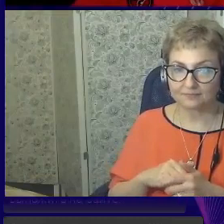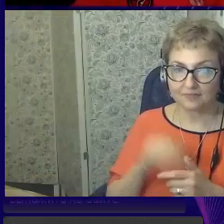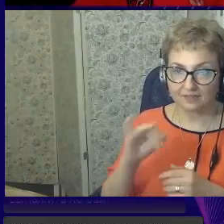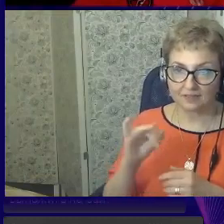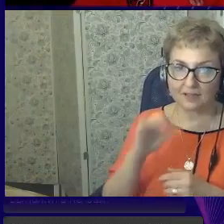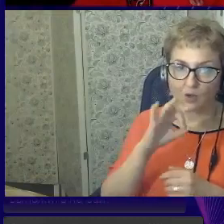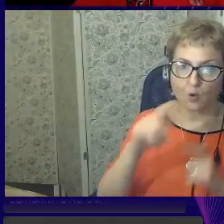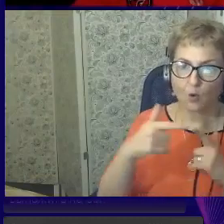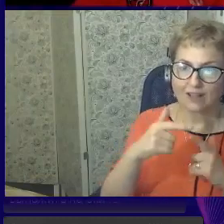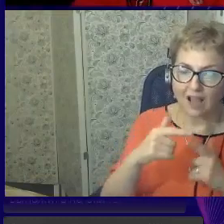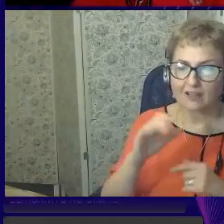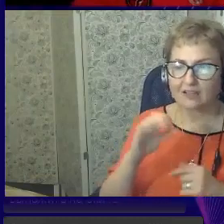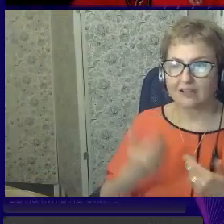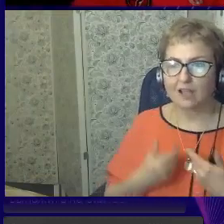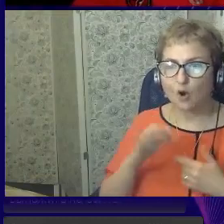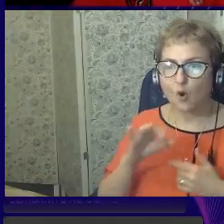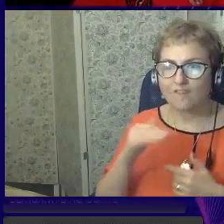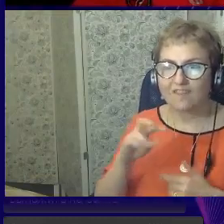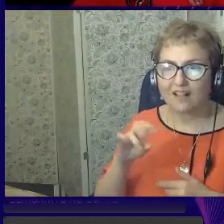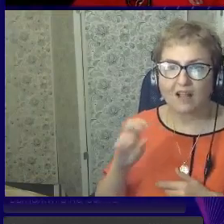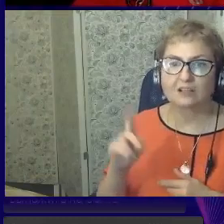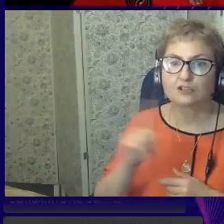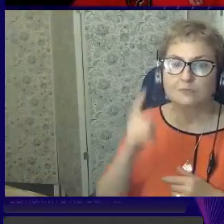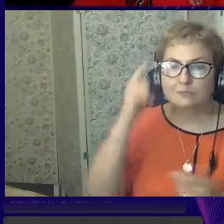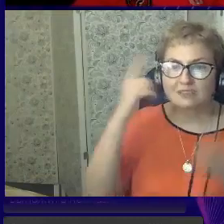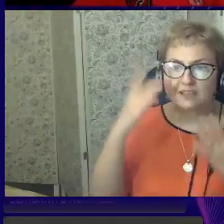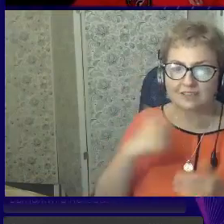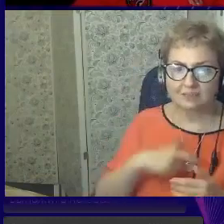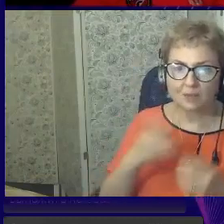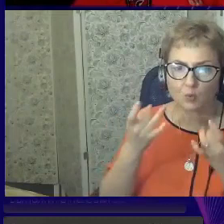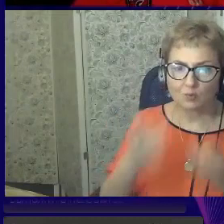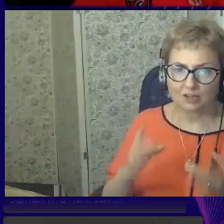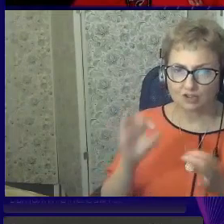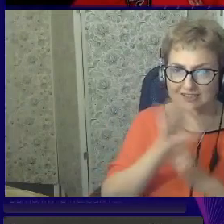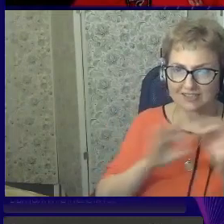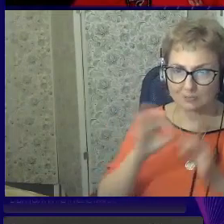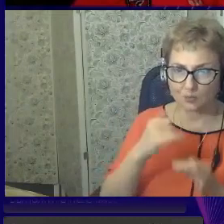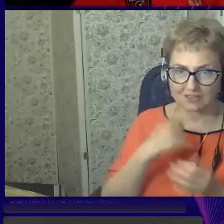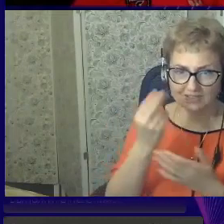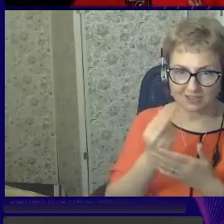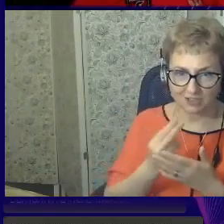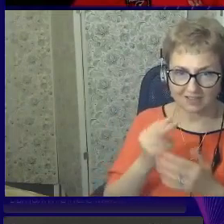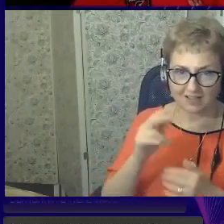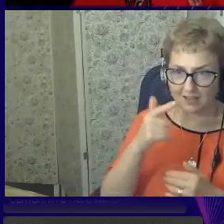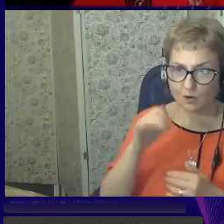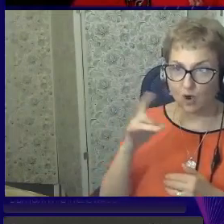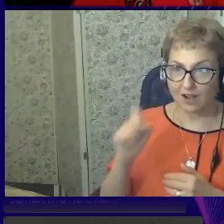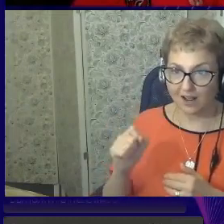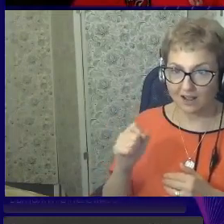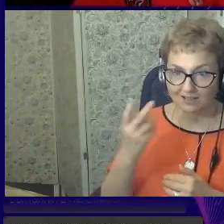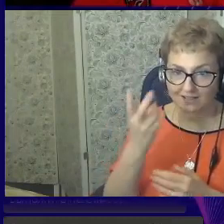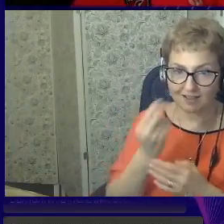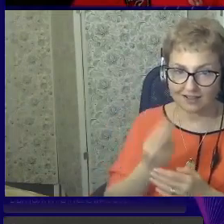и онлайн, и офлайн, чтобы понять, что из себя представляет вот упрощенная схема у нас. Нарисована гора на карте,